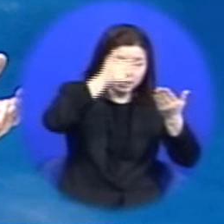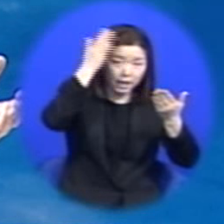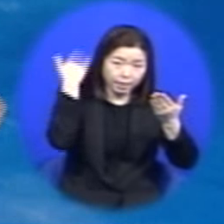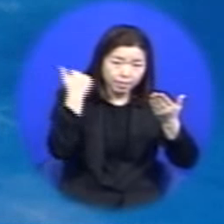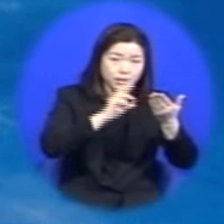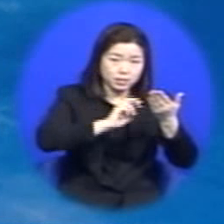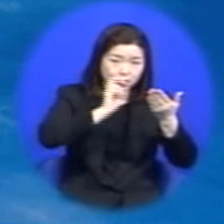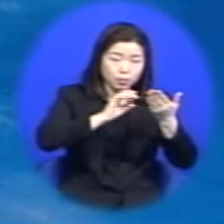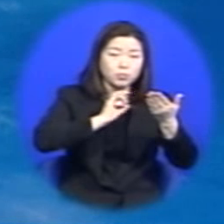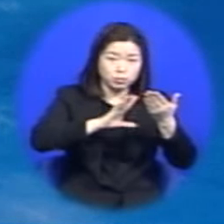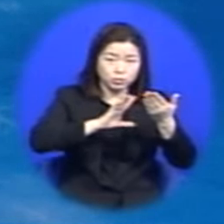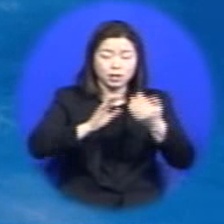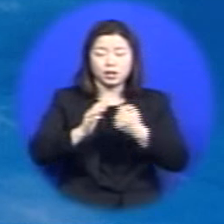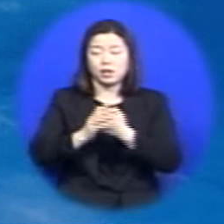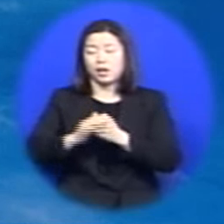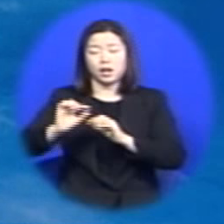부르자.